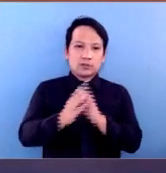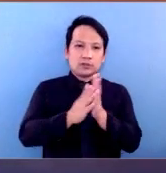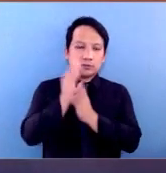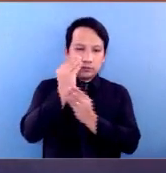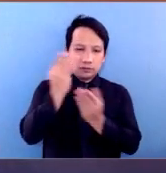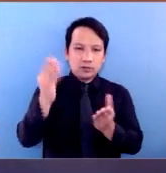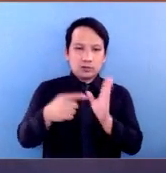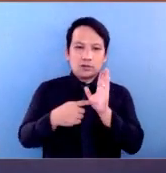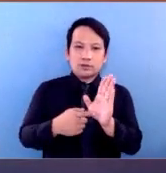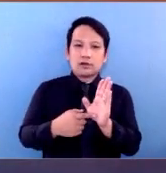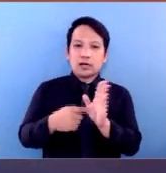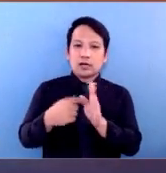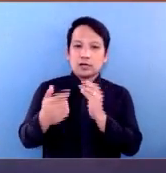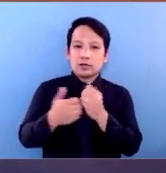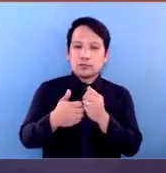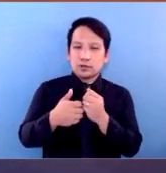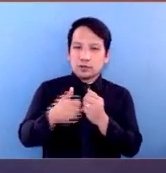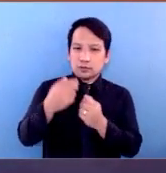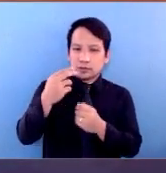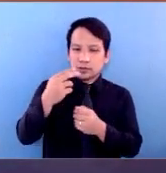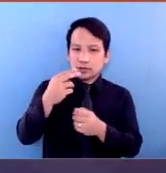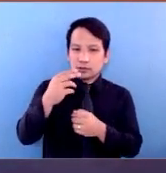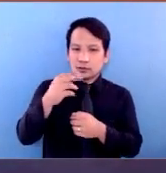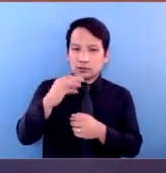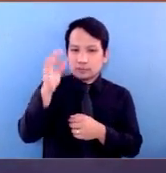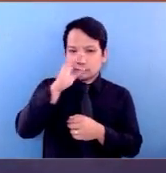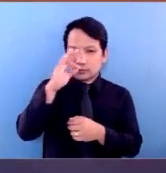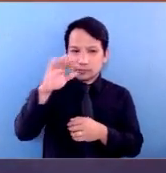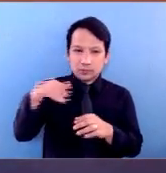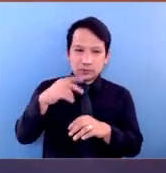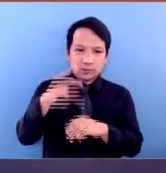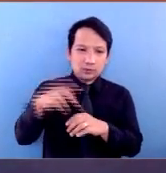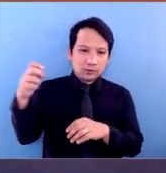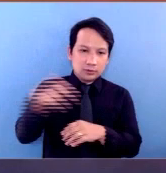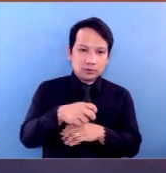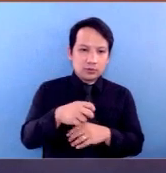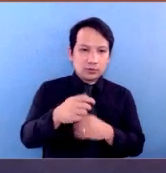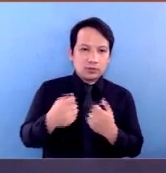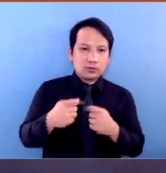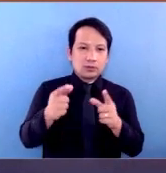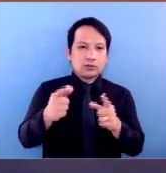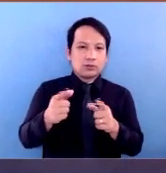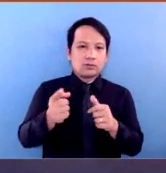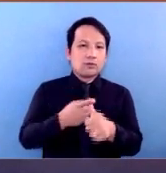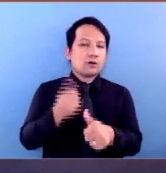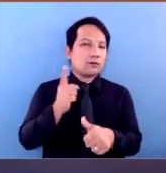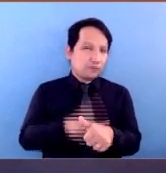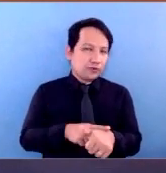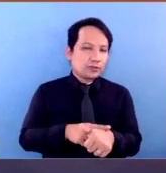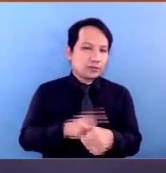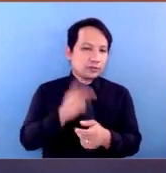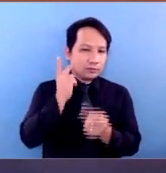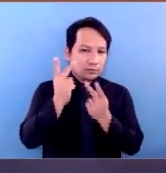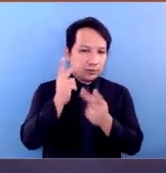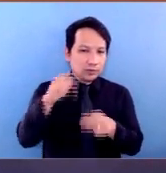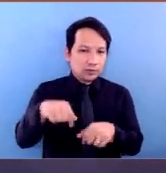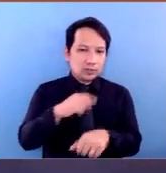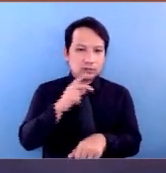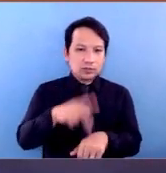kanyang Pinas trip. We are heading to Philippines and this is my first visit country after